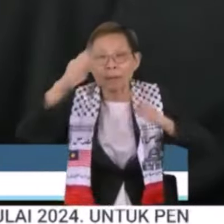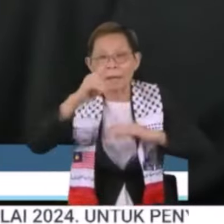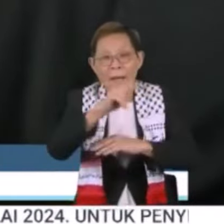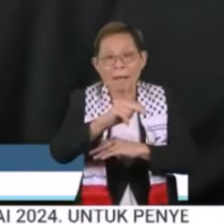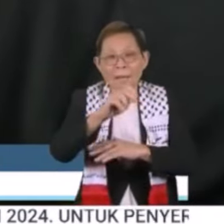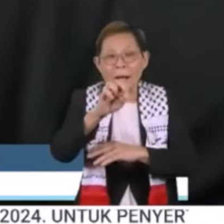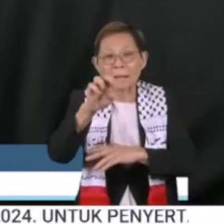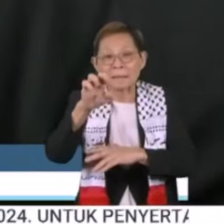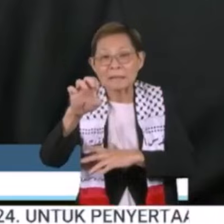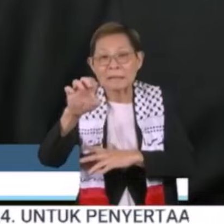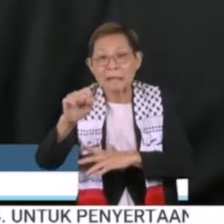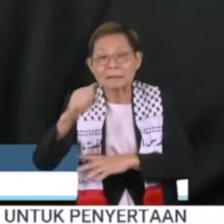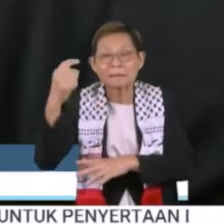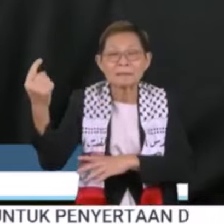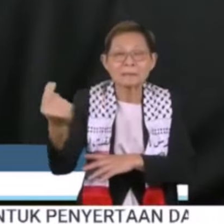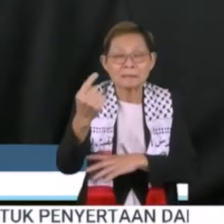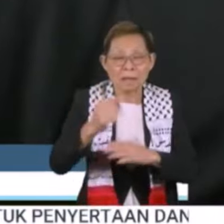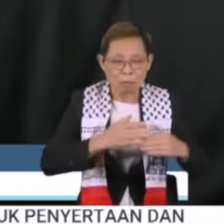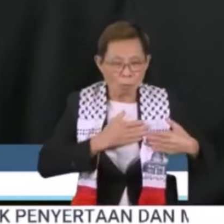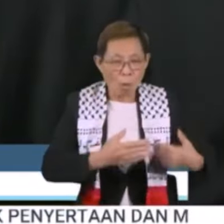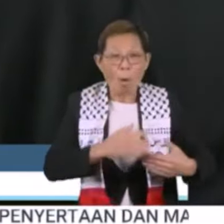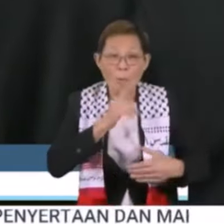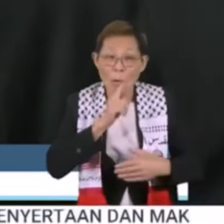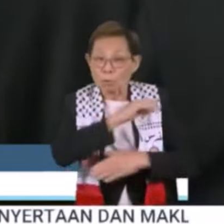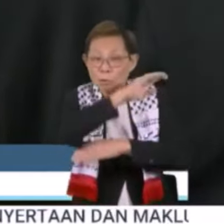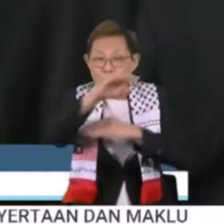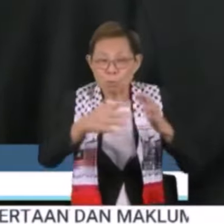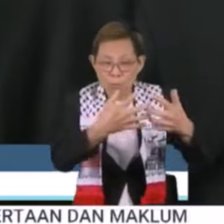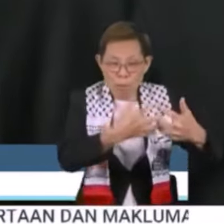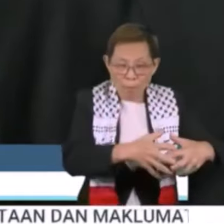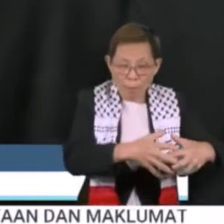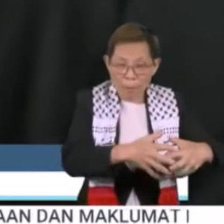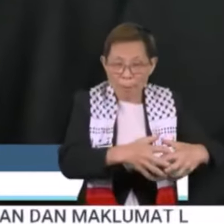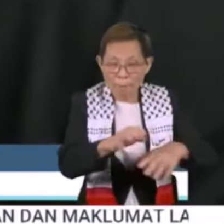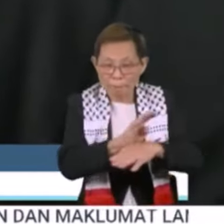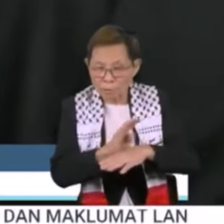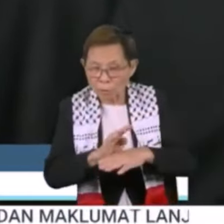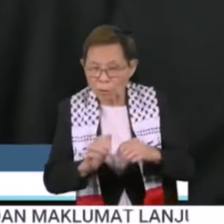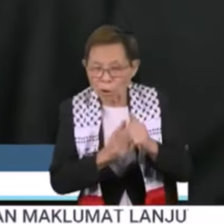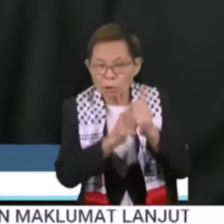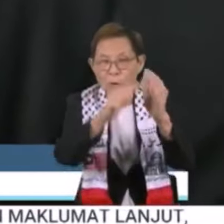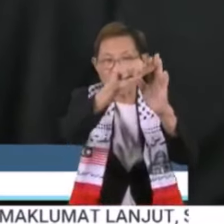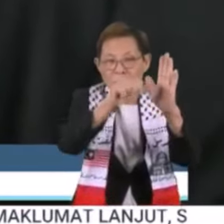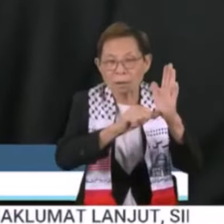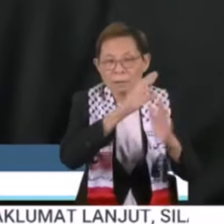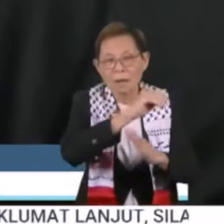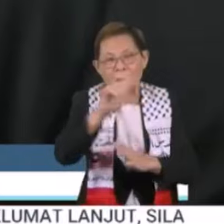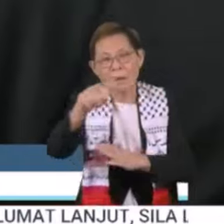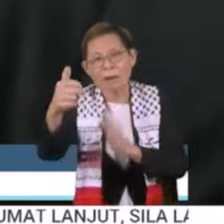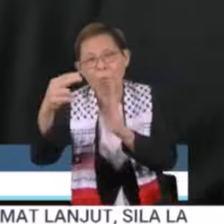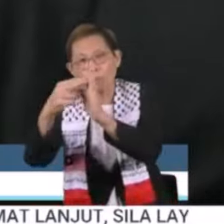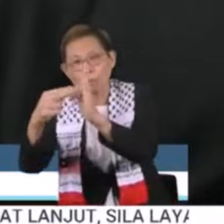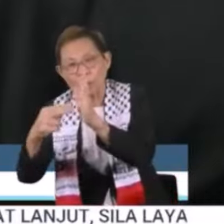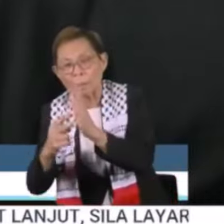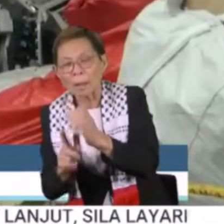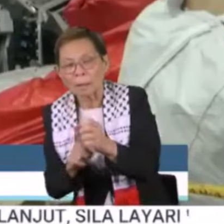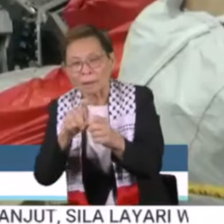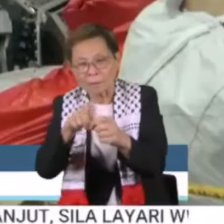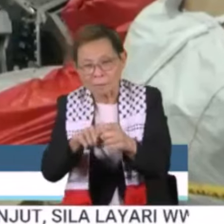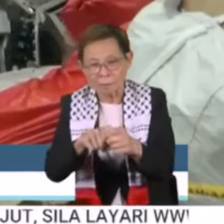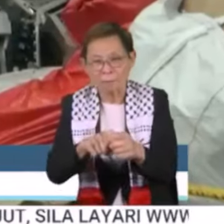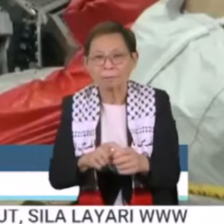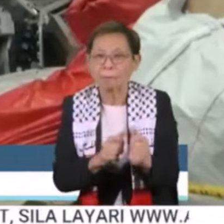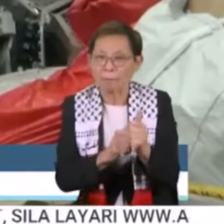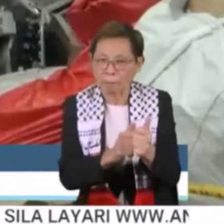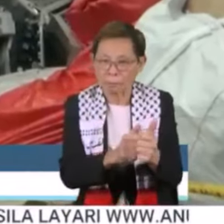NRES sentiasa komited untuk memastikan semua industri yang beroperasi mematuhi AKAS serta lain-lain perundangan yang berkaitan.